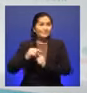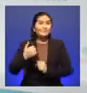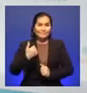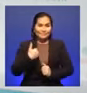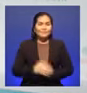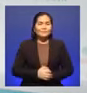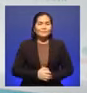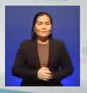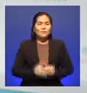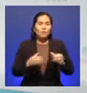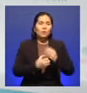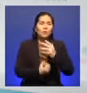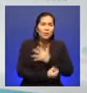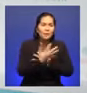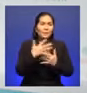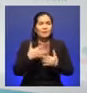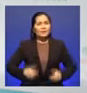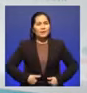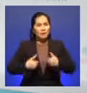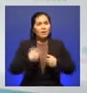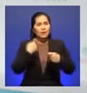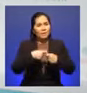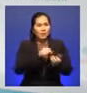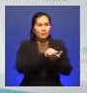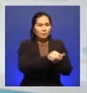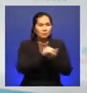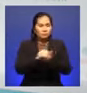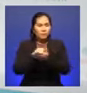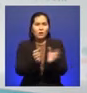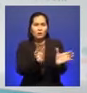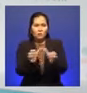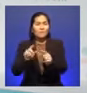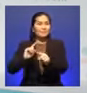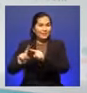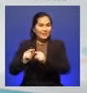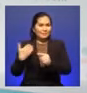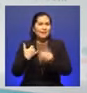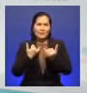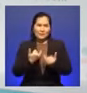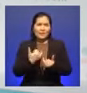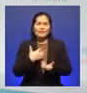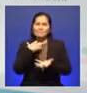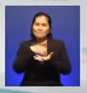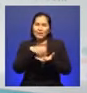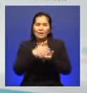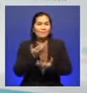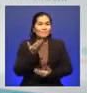ที่เปราะบางกลุ่มยากลำบากกลุ่มอื่นๆด้วยนะคะก็ต้องรบกวนเรียนเชิญคุณศรีรัตน์ช่วยเล่